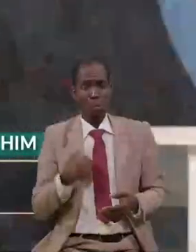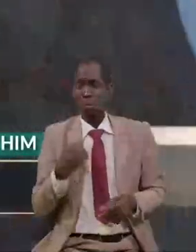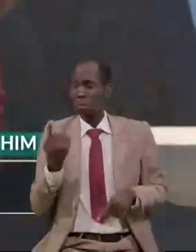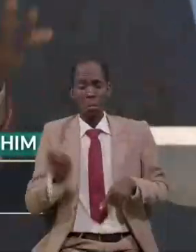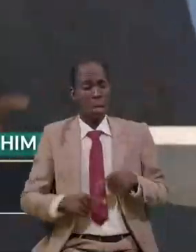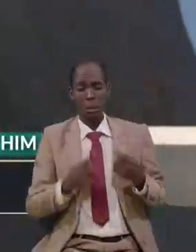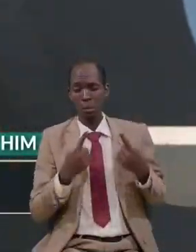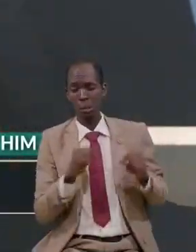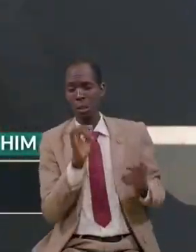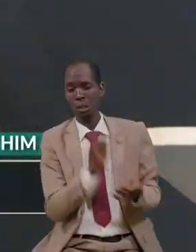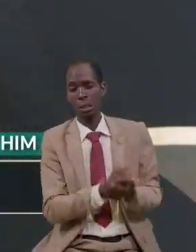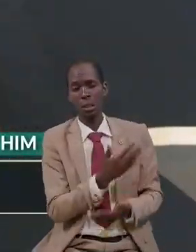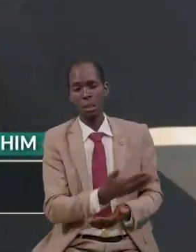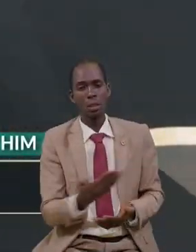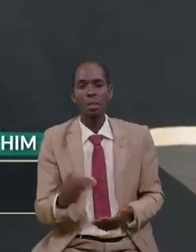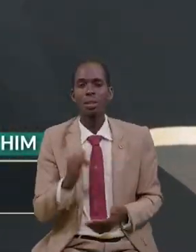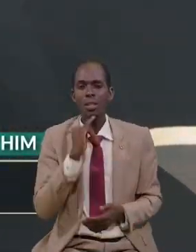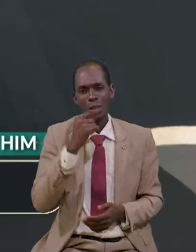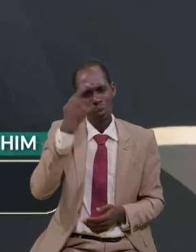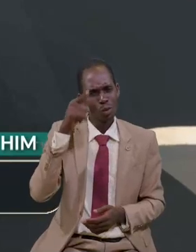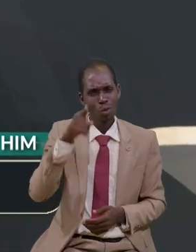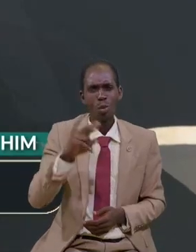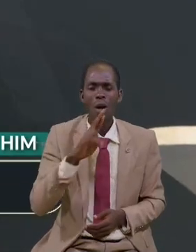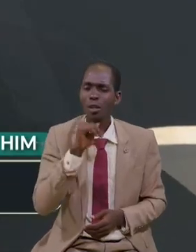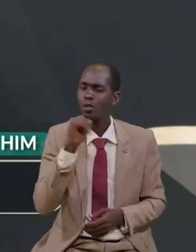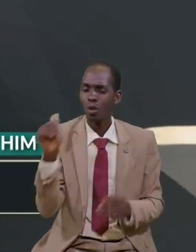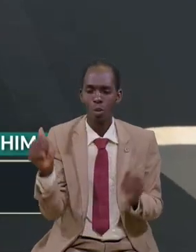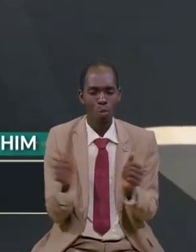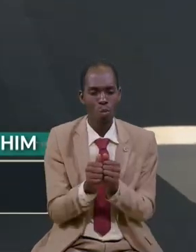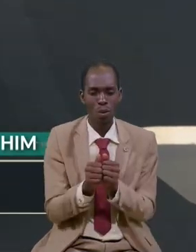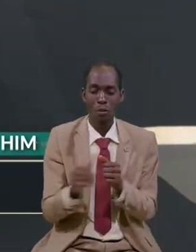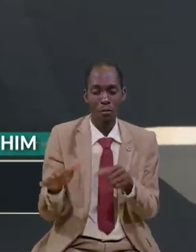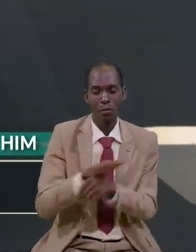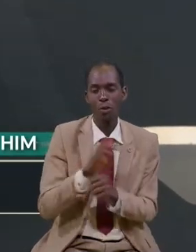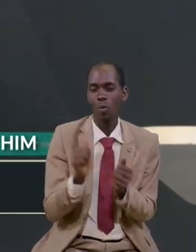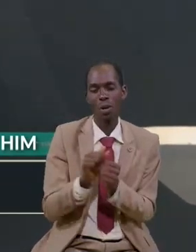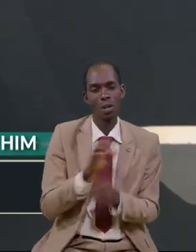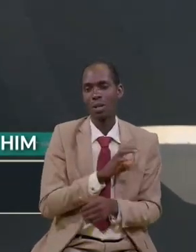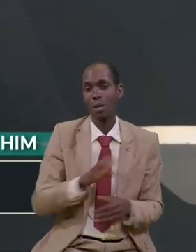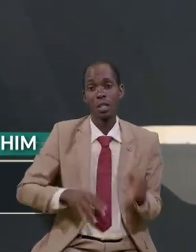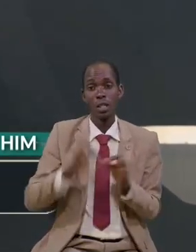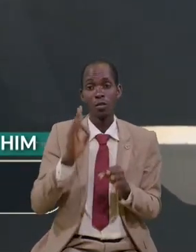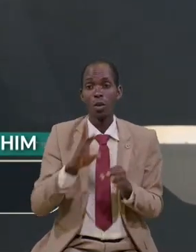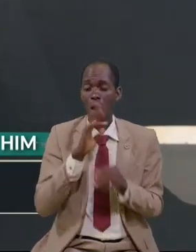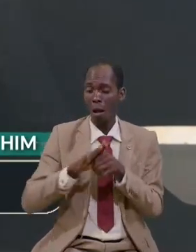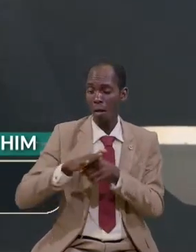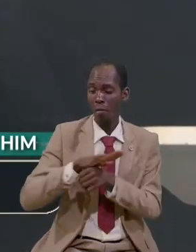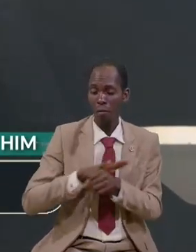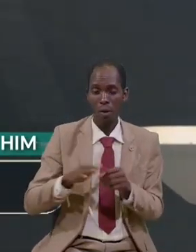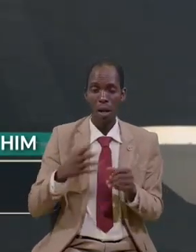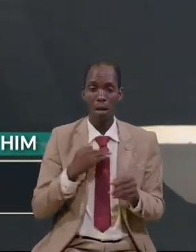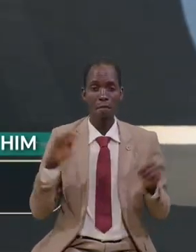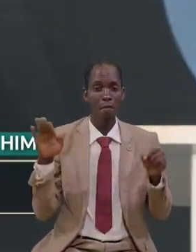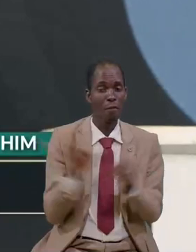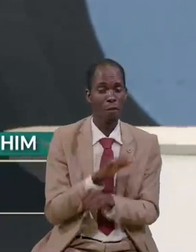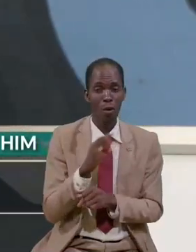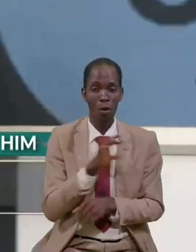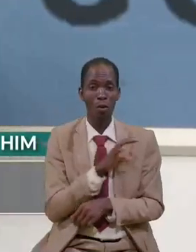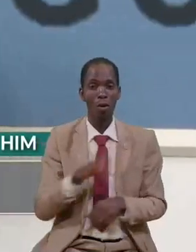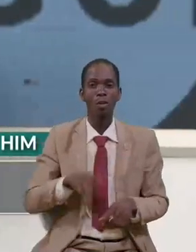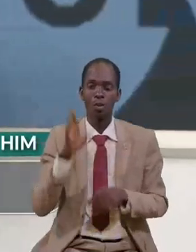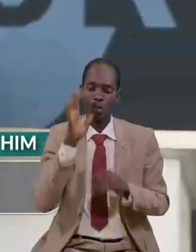Oui, oh, hey, tu ne peux pas faire ça. Parce qu'ils ne sont pas remplis de Christ. Et quand tu es rempli de Christ et plein de Christ, vous